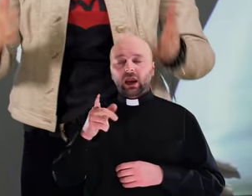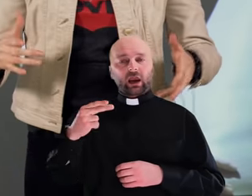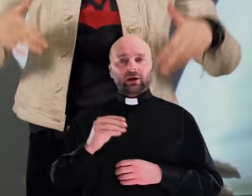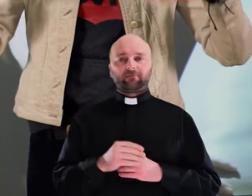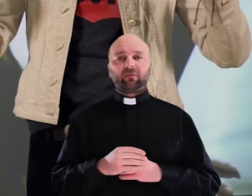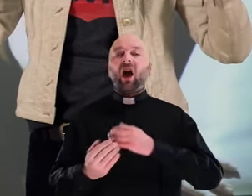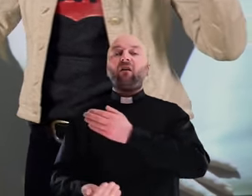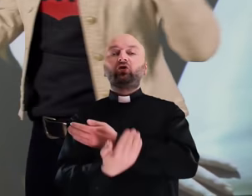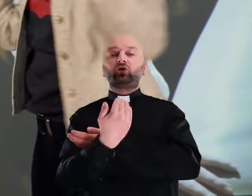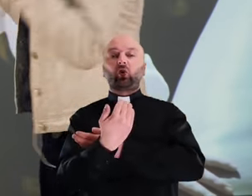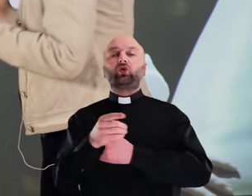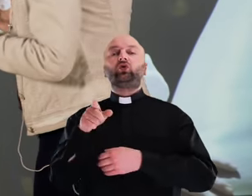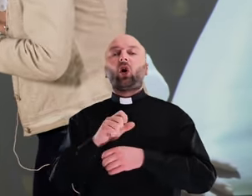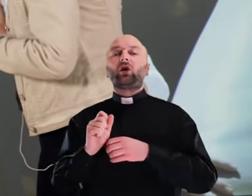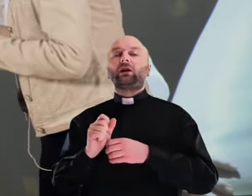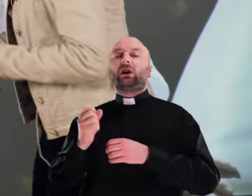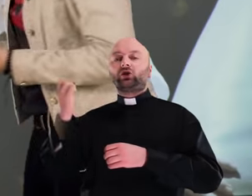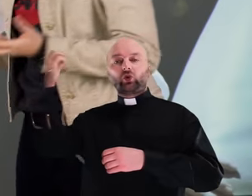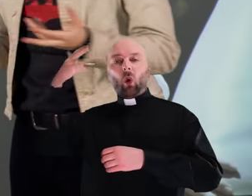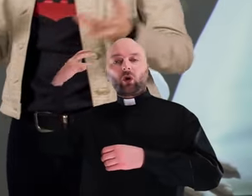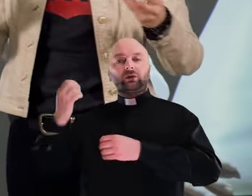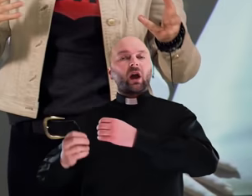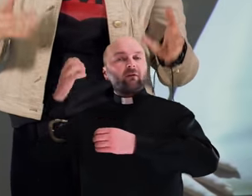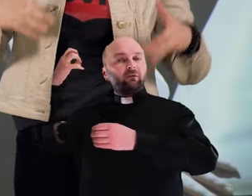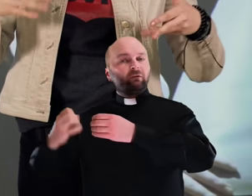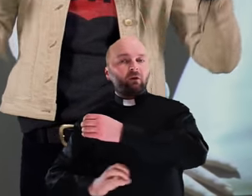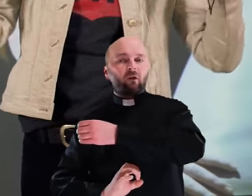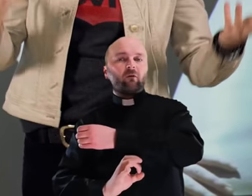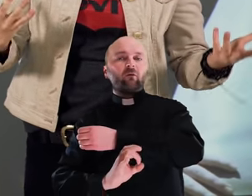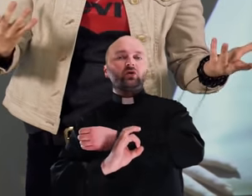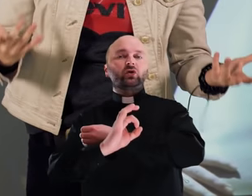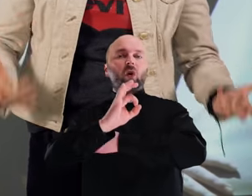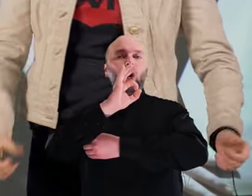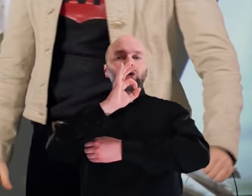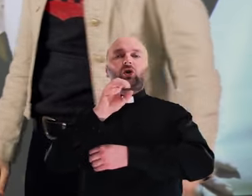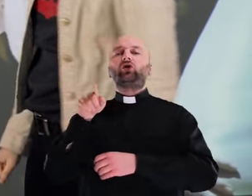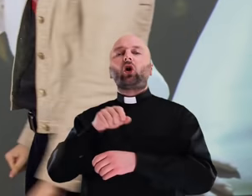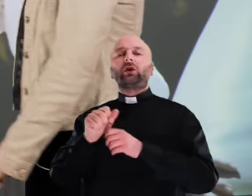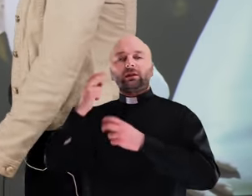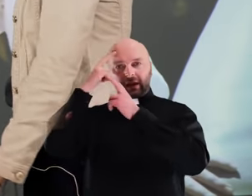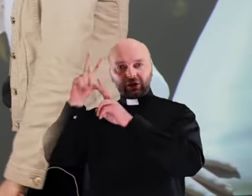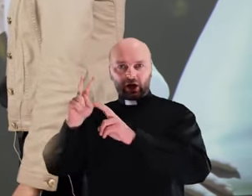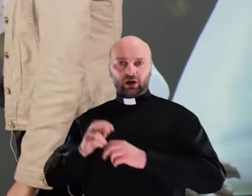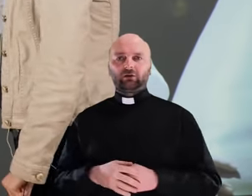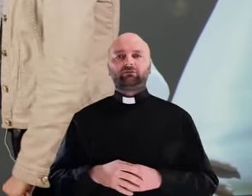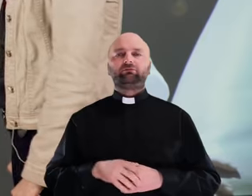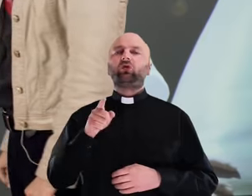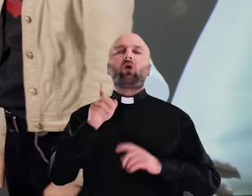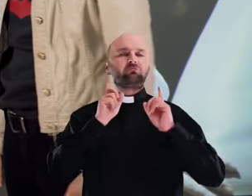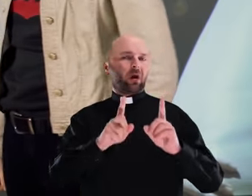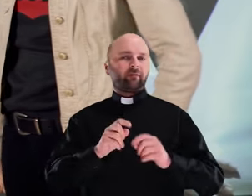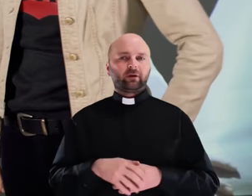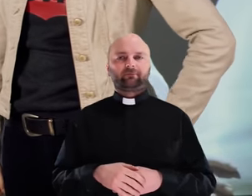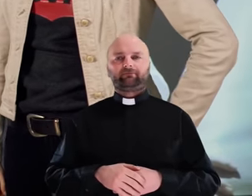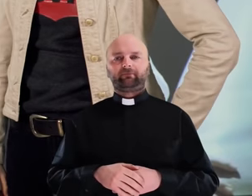wschód to kierunek wschodzącego słońca. Dla marynarzy oznacza to kierunek nadziei. To prawda. Ale